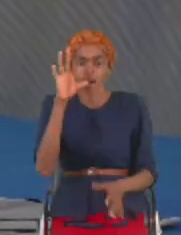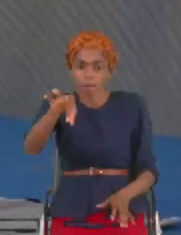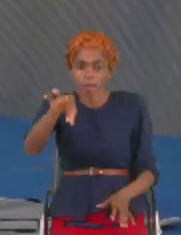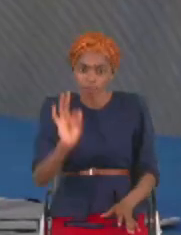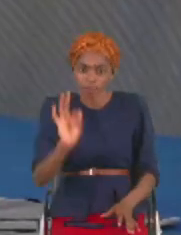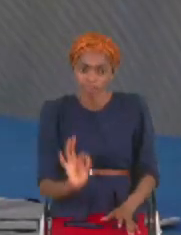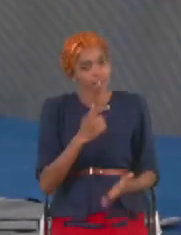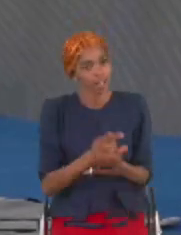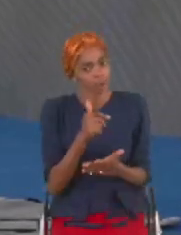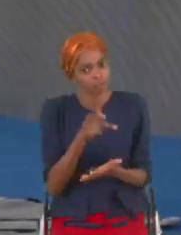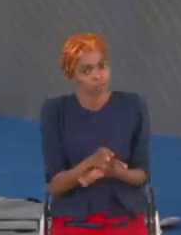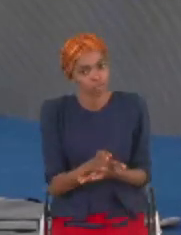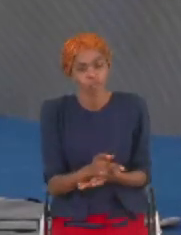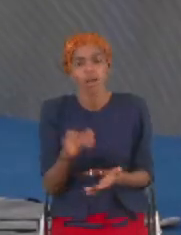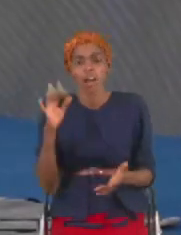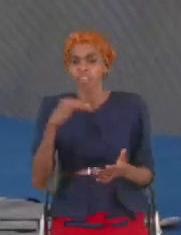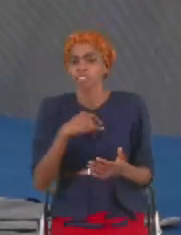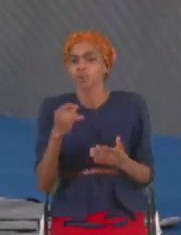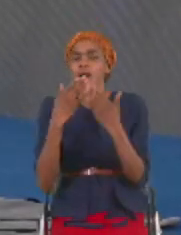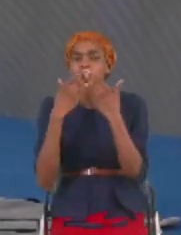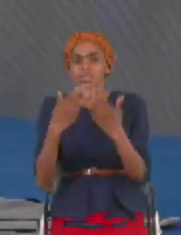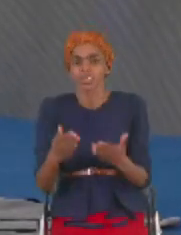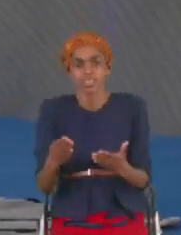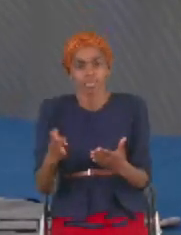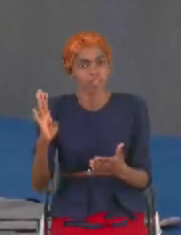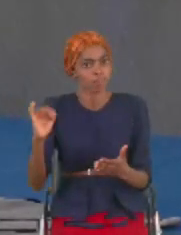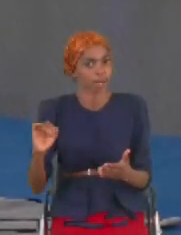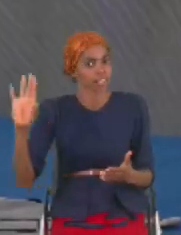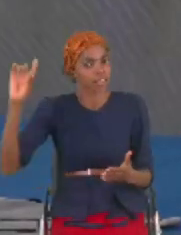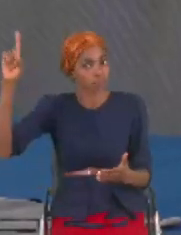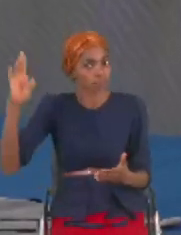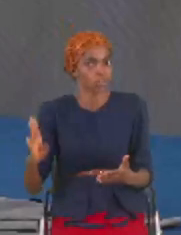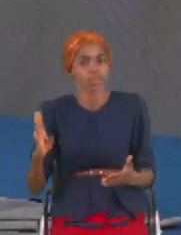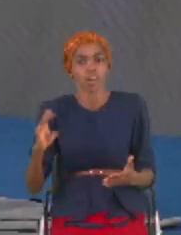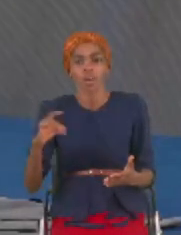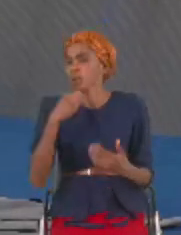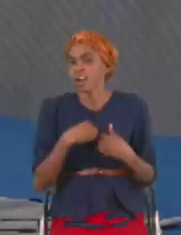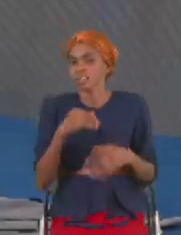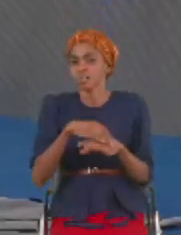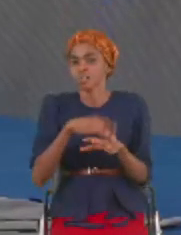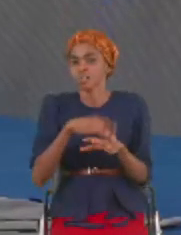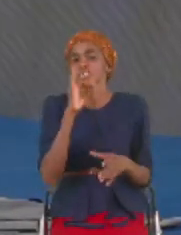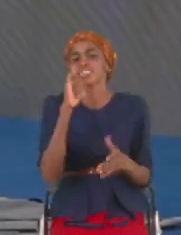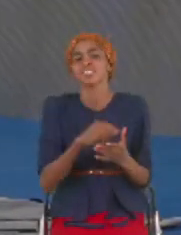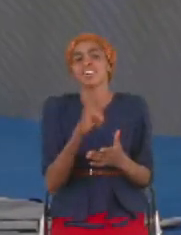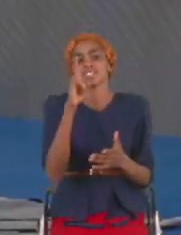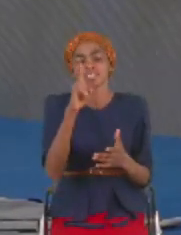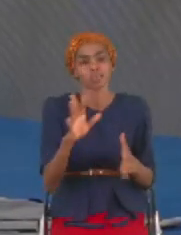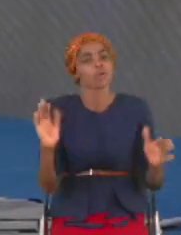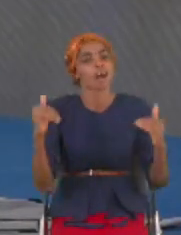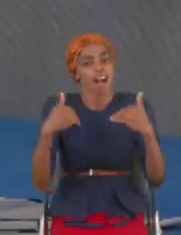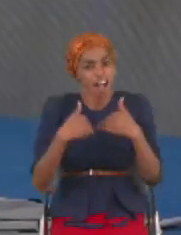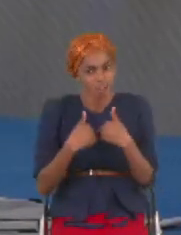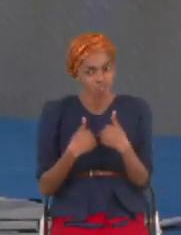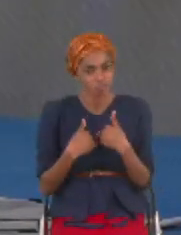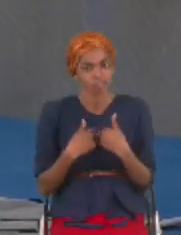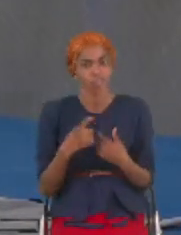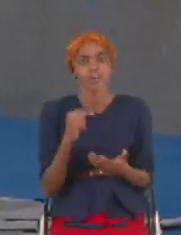que tu as prouvé et que tu apprécié par dieu qui t'a appelé c'est que tu dois posséder